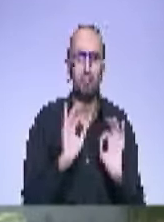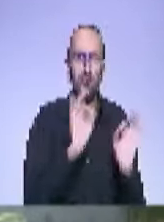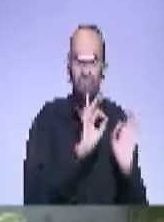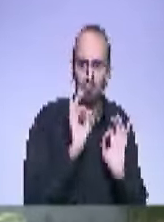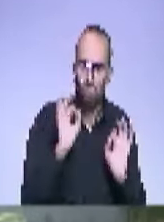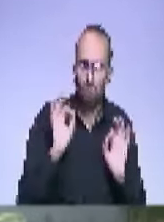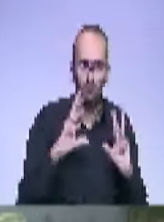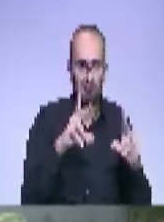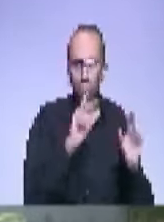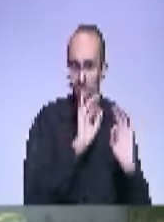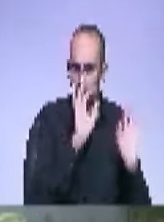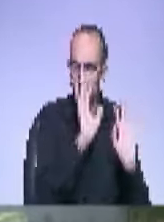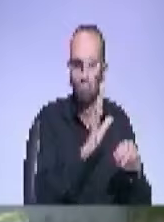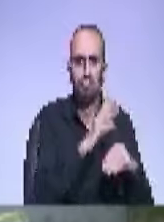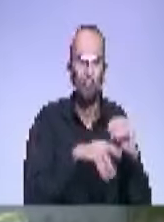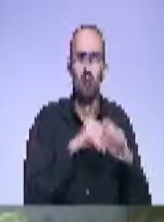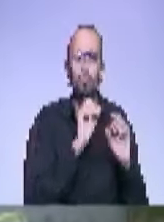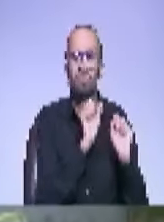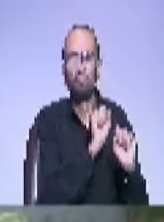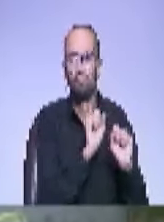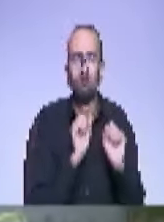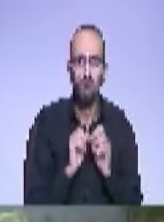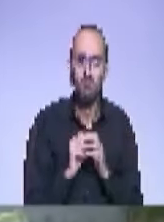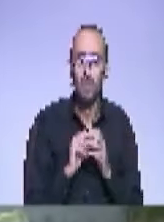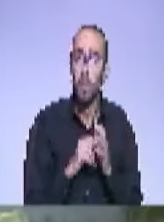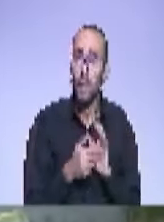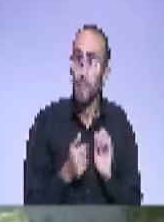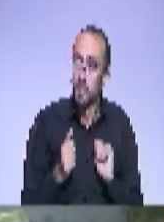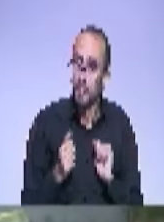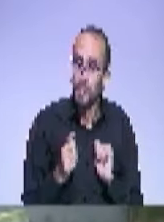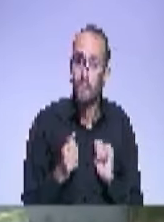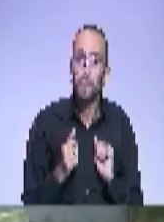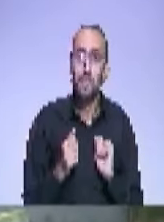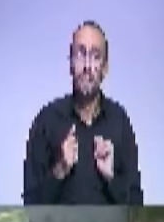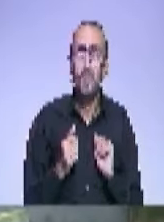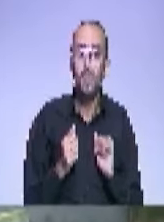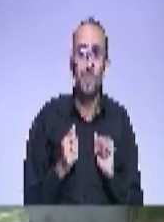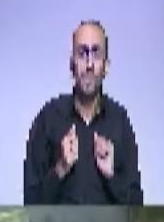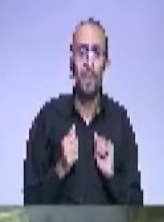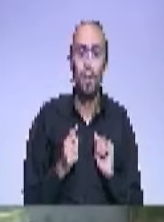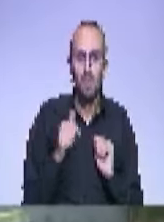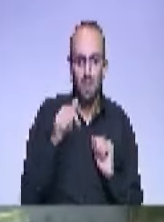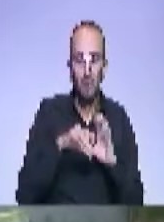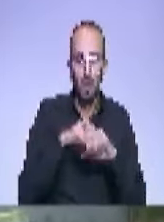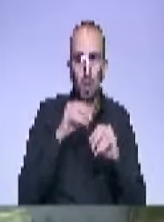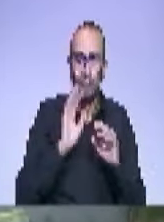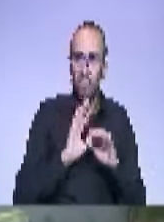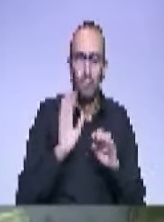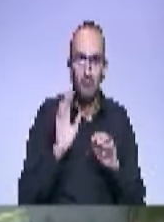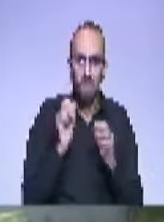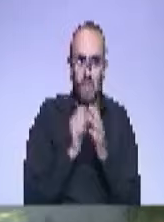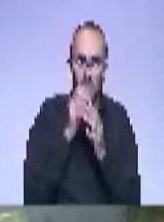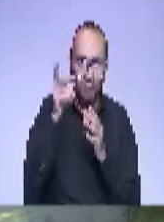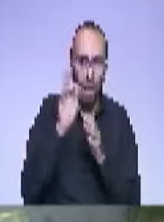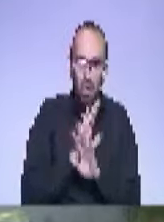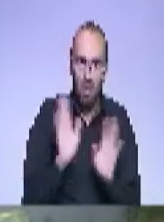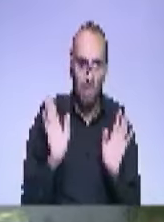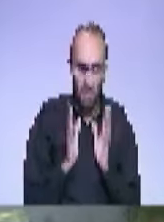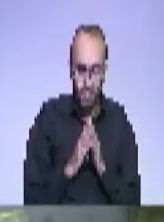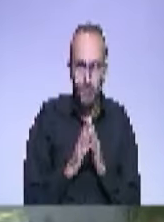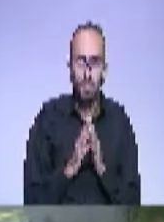وبنجهزها ومفروشه جاهزه. نعمل ايه؟ الموضوع دلوقتي مش قادره ترجع معاه في بيت العيله.